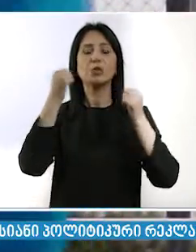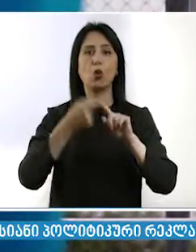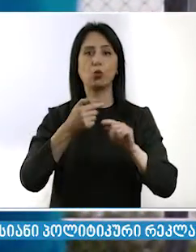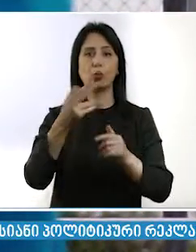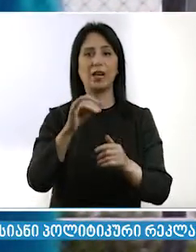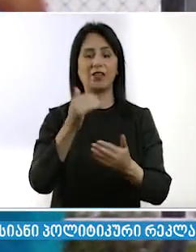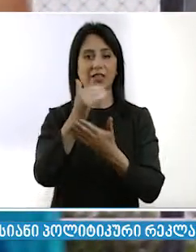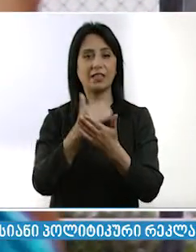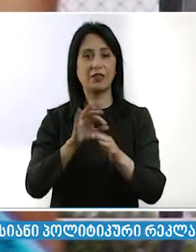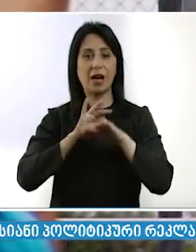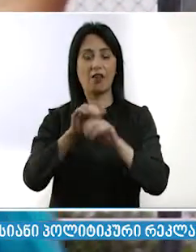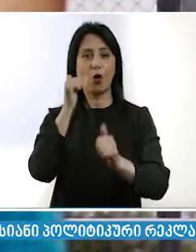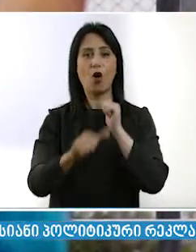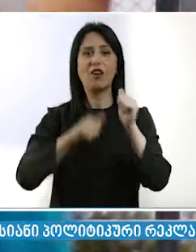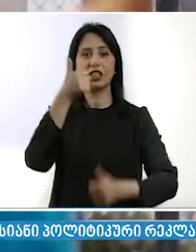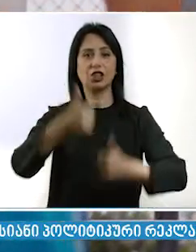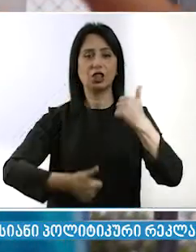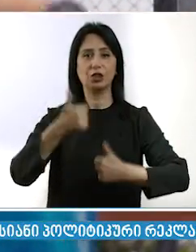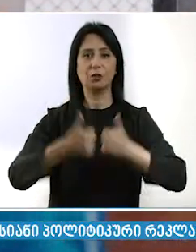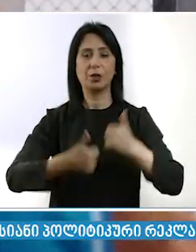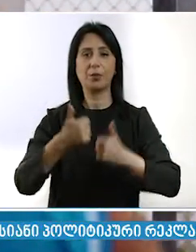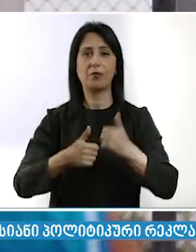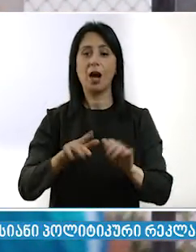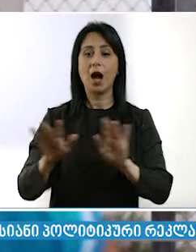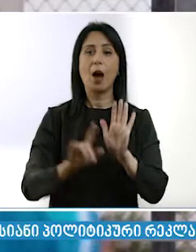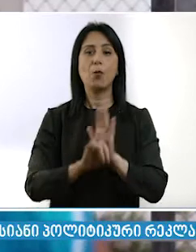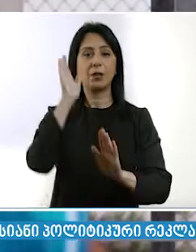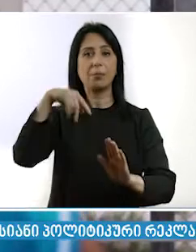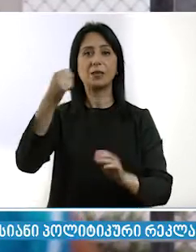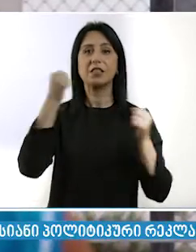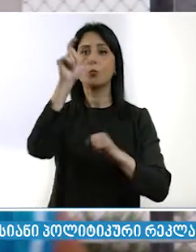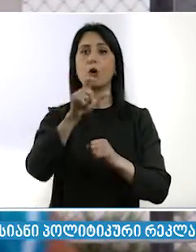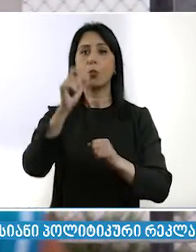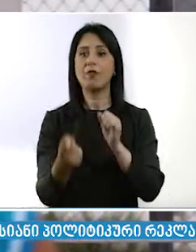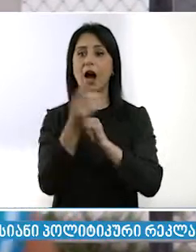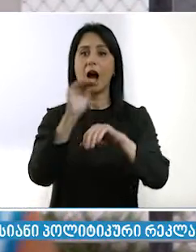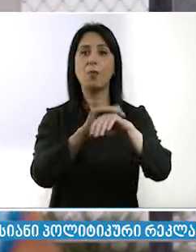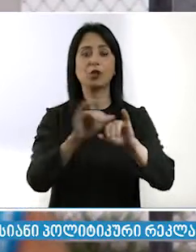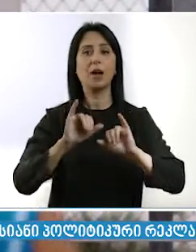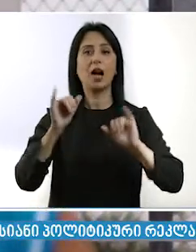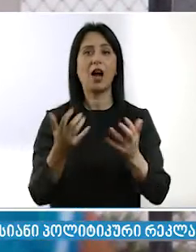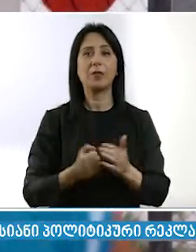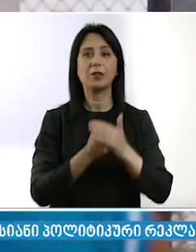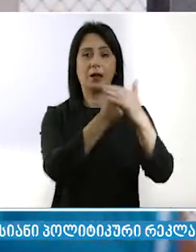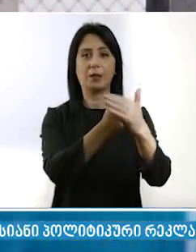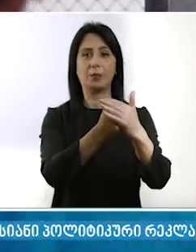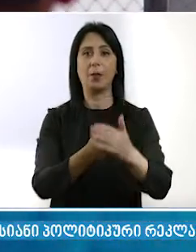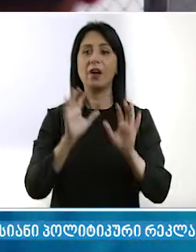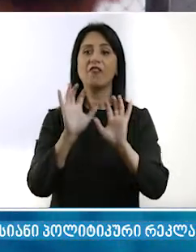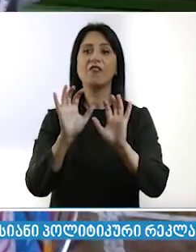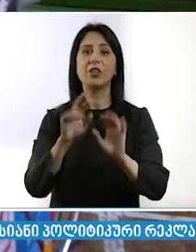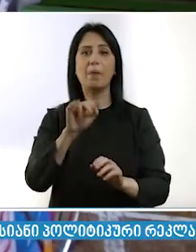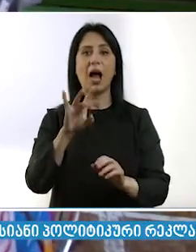საუნივერსიტეტო სპორტული ლიგების სისტემა და გამართება ყოველწლიური შეჯიბრებები. Ამოქმედება პერსპექტიული სპორტსმენების აღმოჩენისა და განვითარების